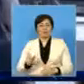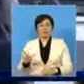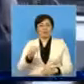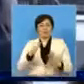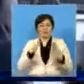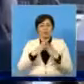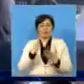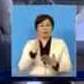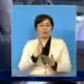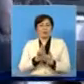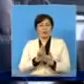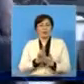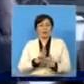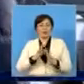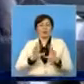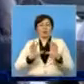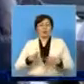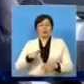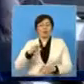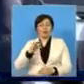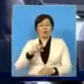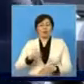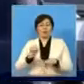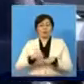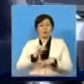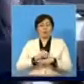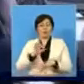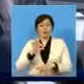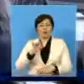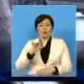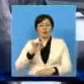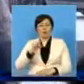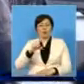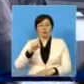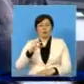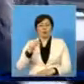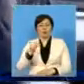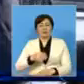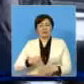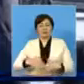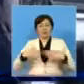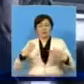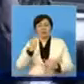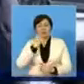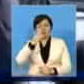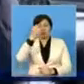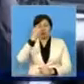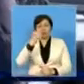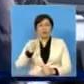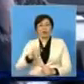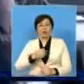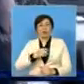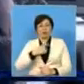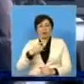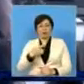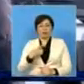Вот мынау ел президенті Тоқаев мырзаға және облыс әкімі Оңдасын Сейіліне көп-көп рахмет айтамыз халықтың артынан. Мынау